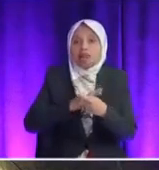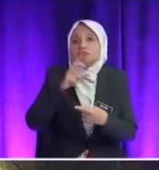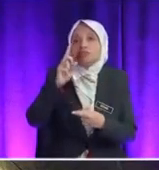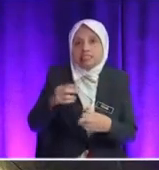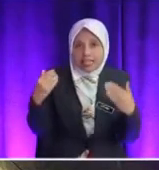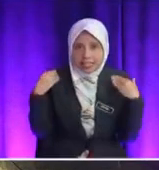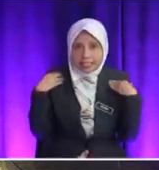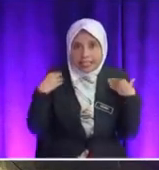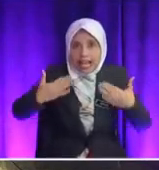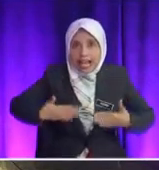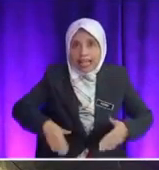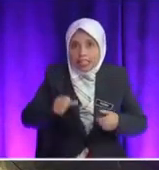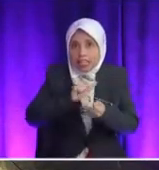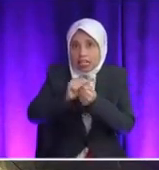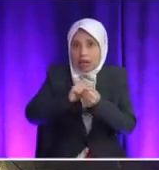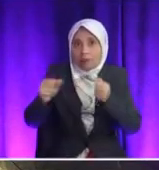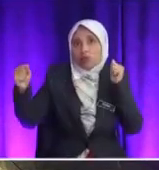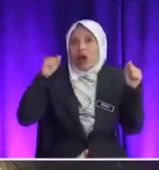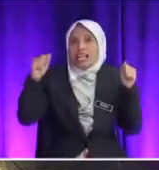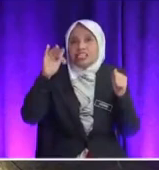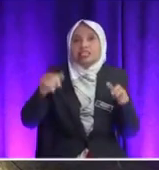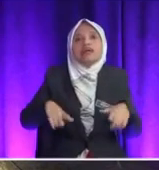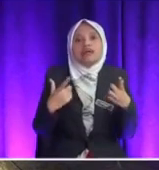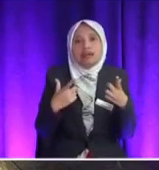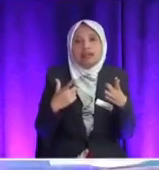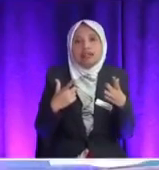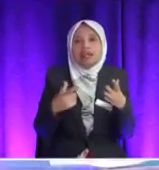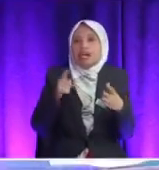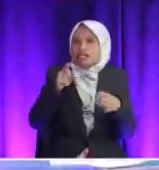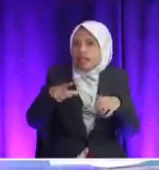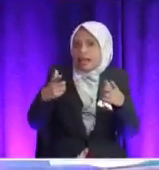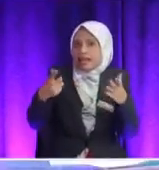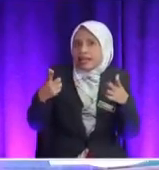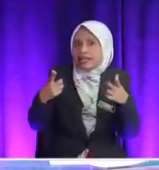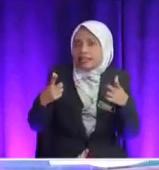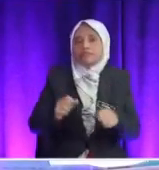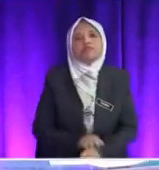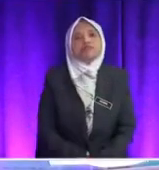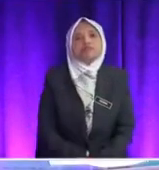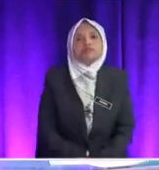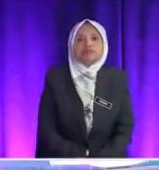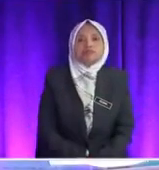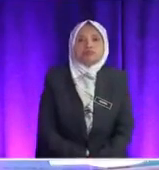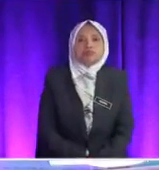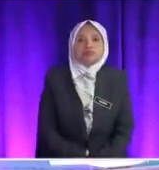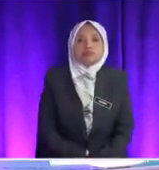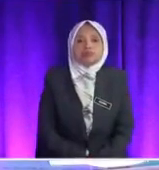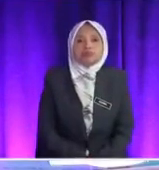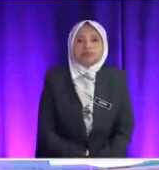kain-kain Deni timpak jenis kini meski berbezel Oke kemudian